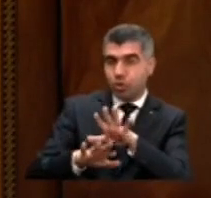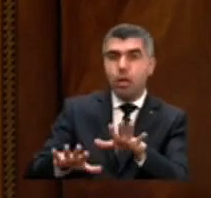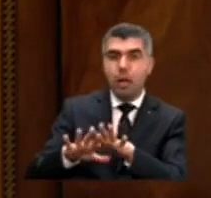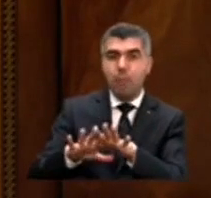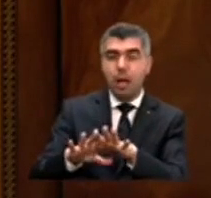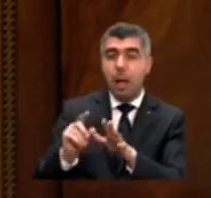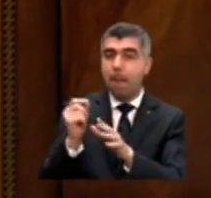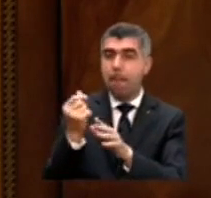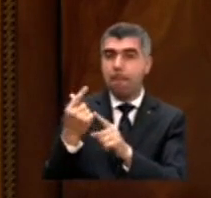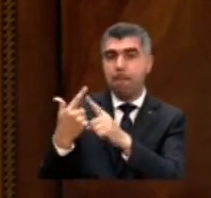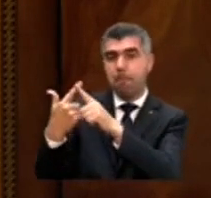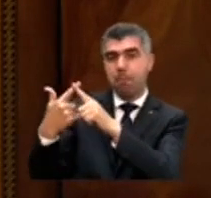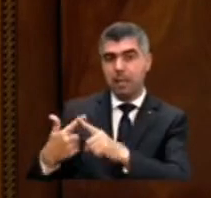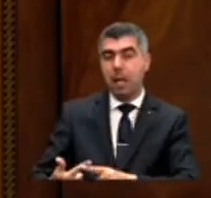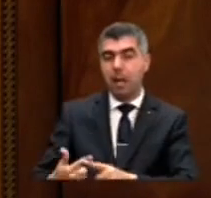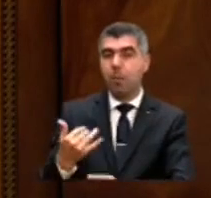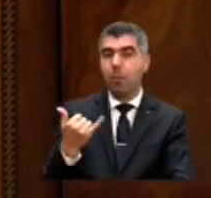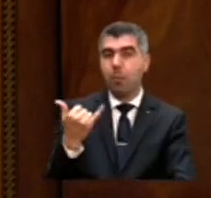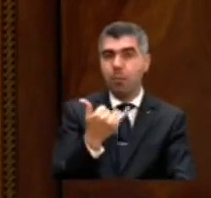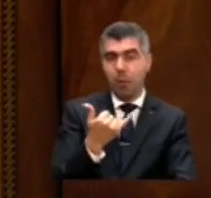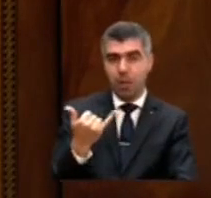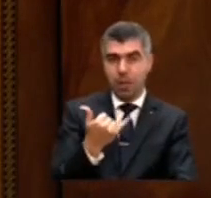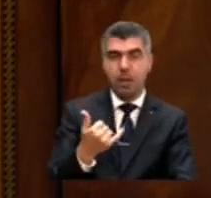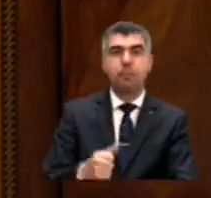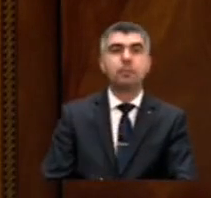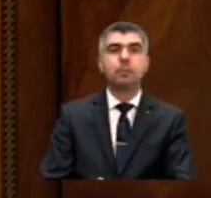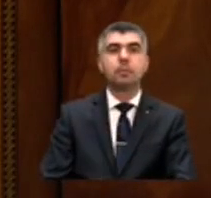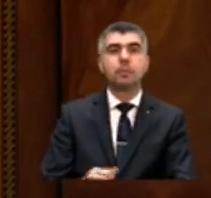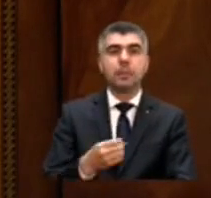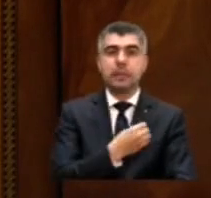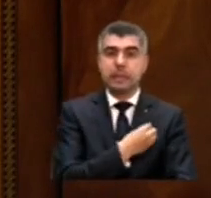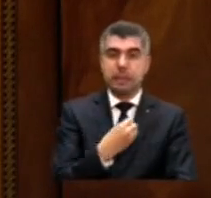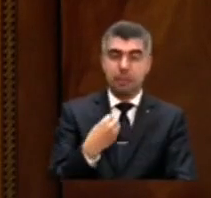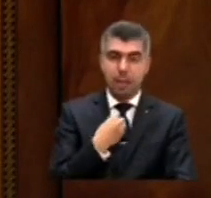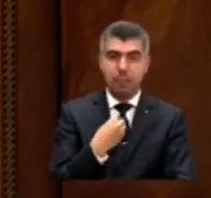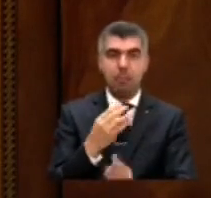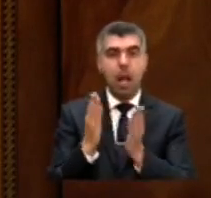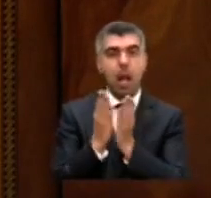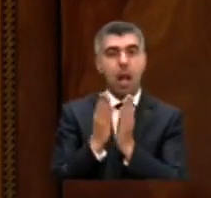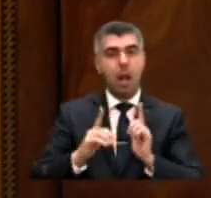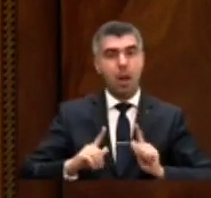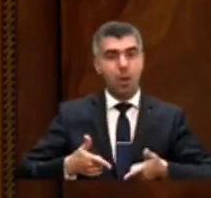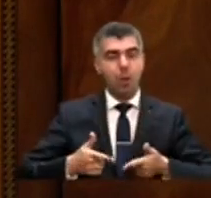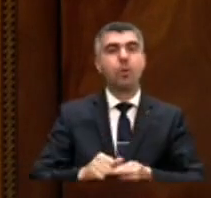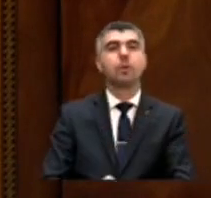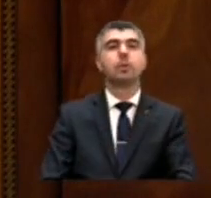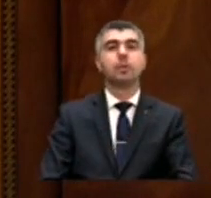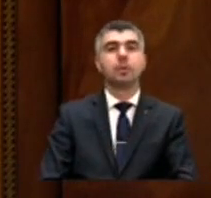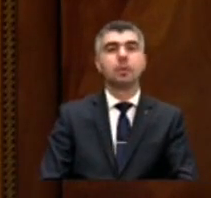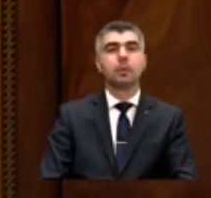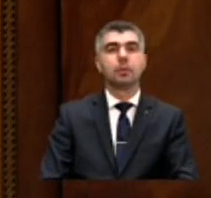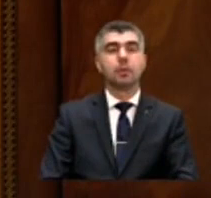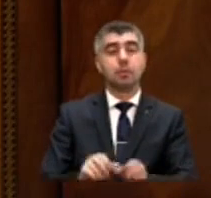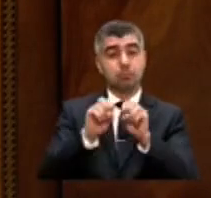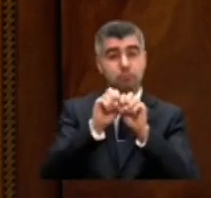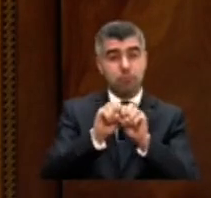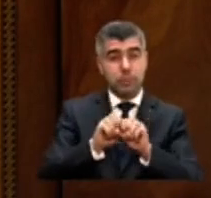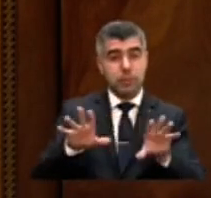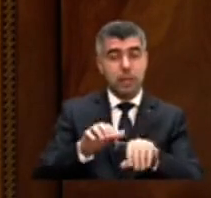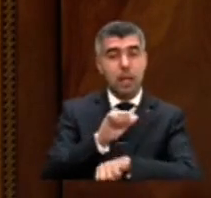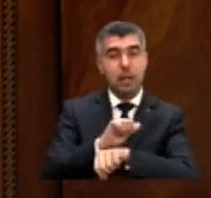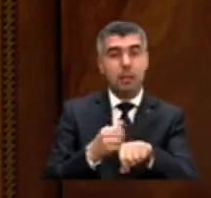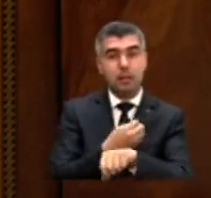باستثمارات مهمة في القطاعات الاستراتيجية للصحة والتعليم، إذ يتطلب تعميم الحماية